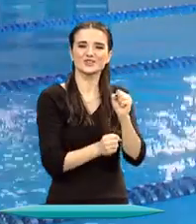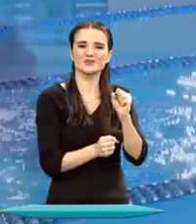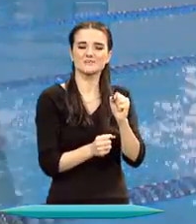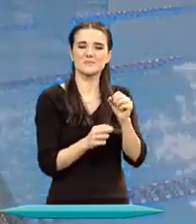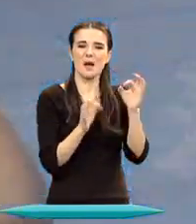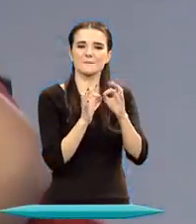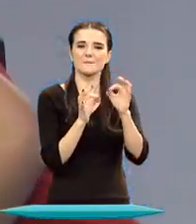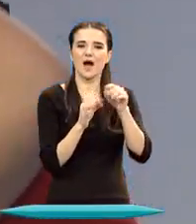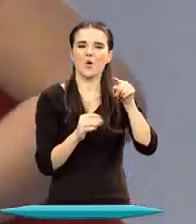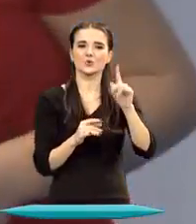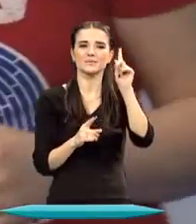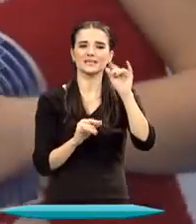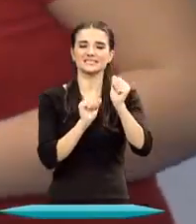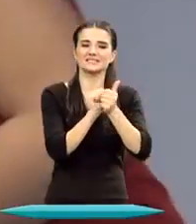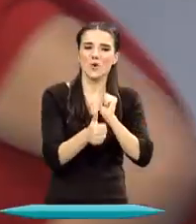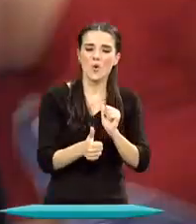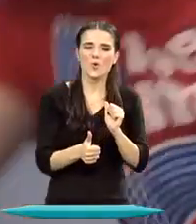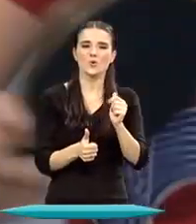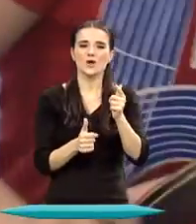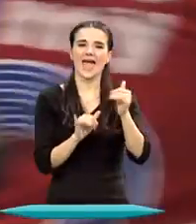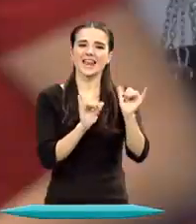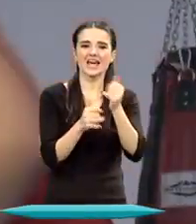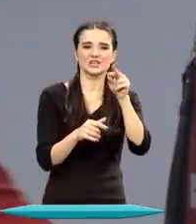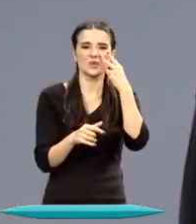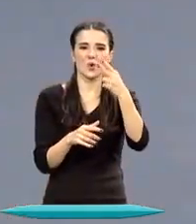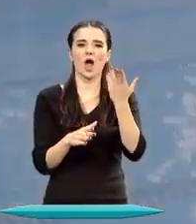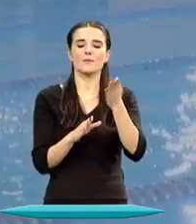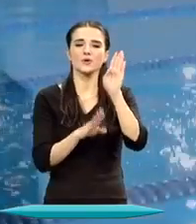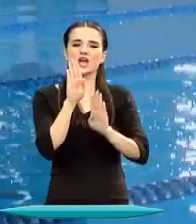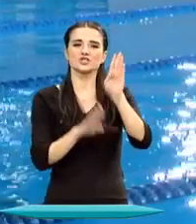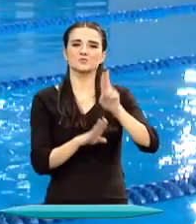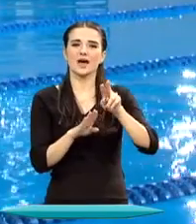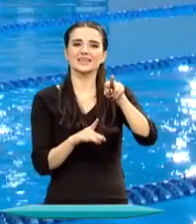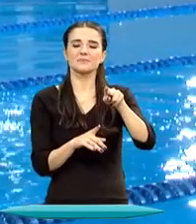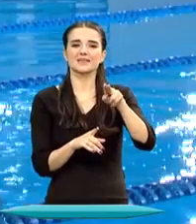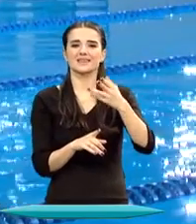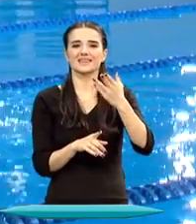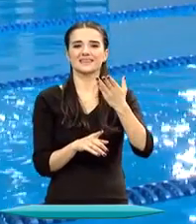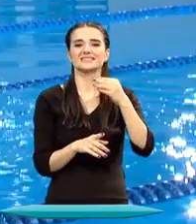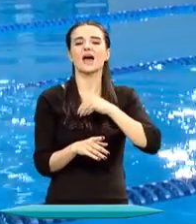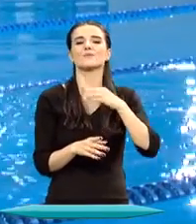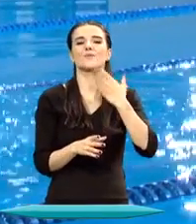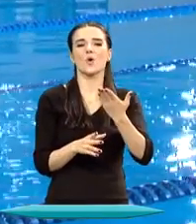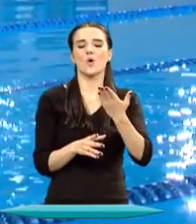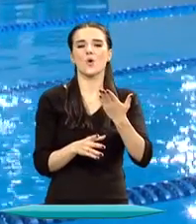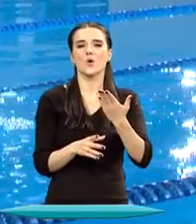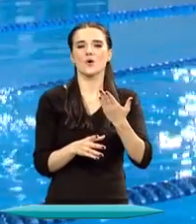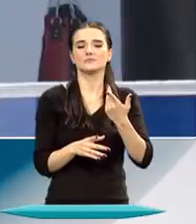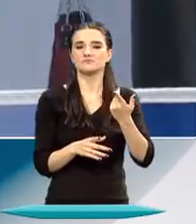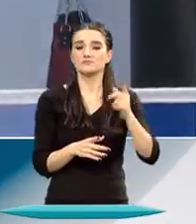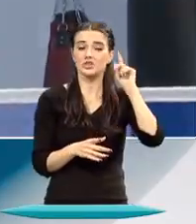bir spor olarak, antrenman olarak görüyor ama biz onu yarış içindeydik. Diğer hocaya belli etmeden bir yarışın içine giriyorsunuz.